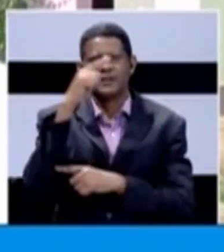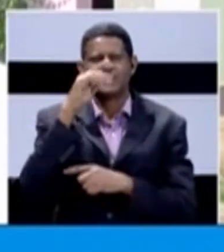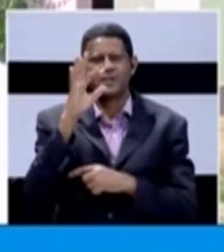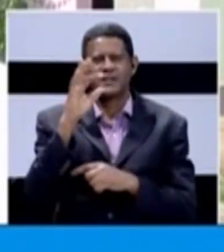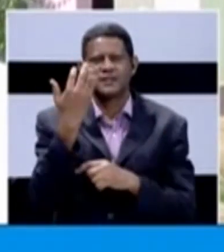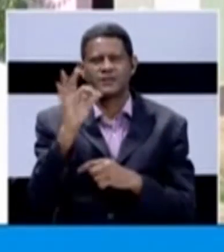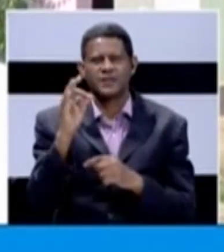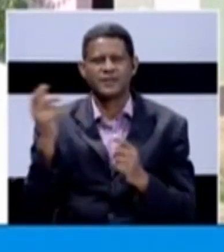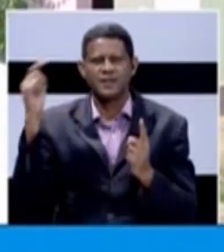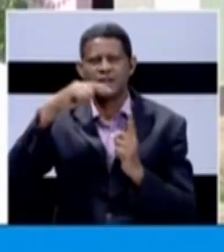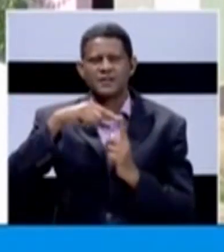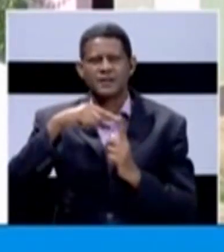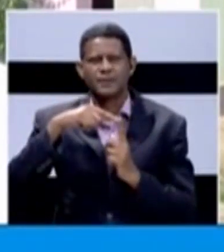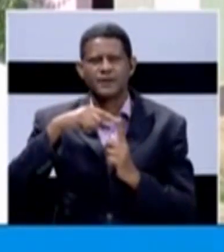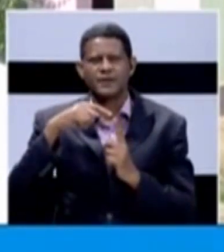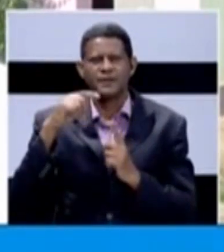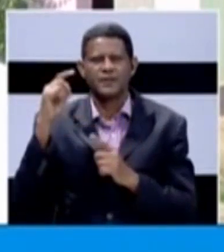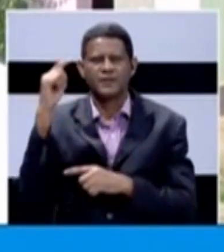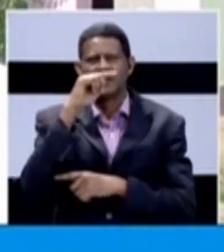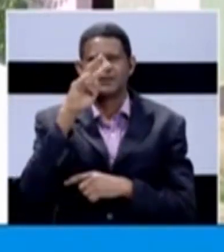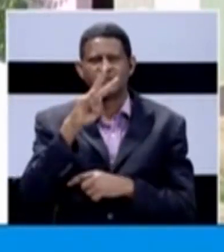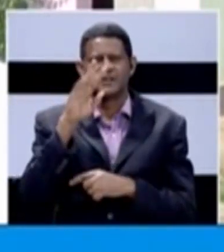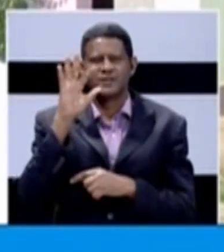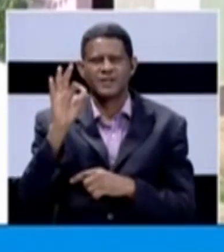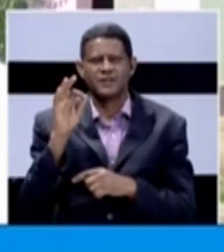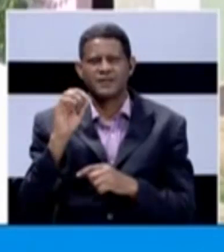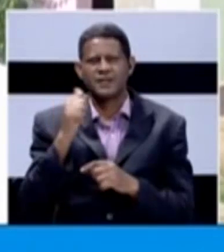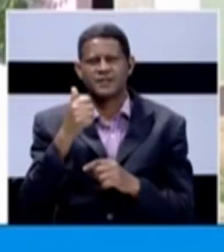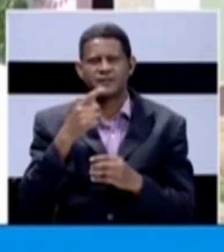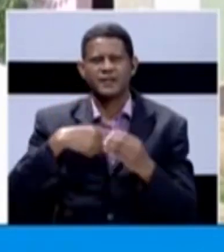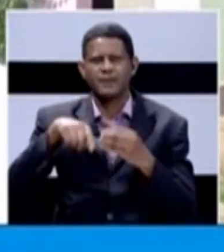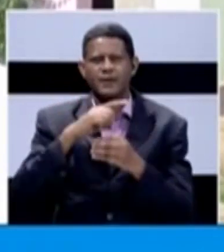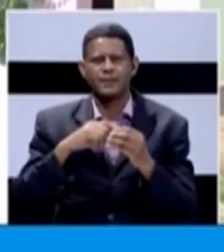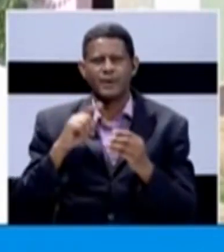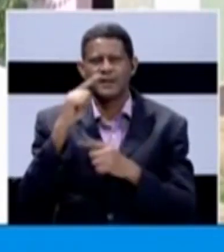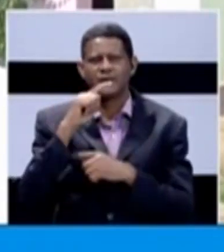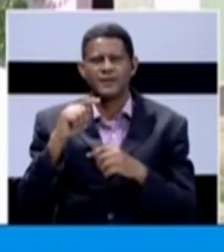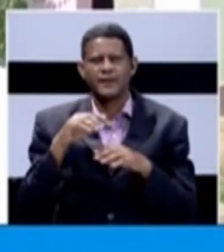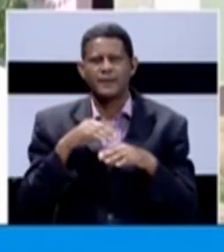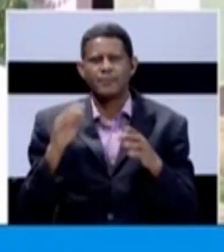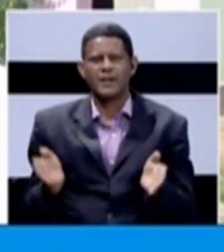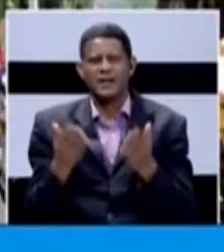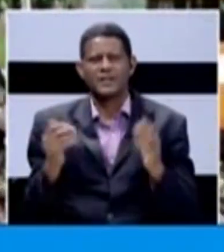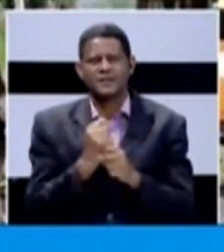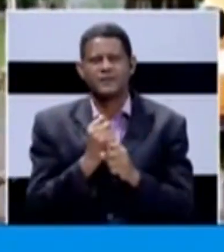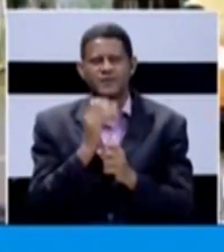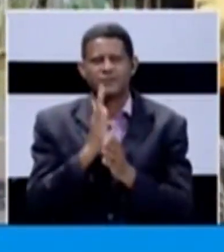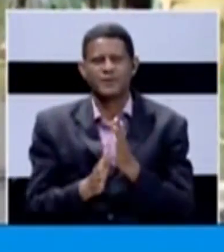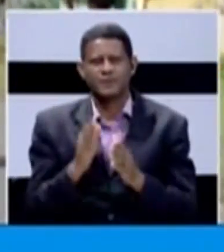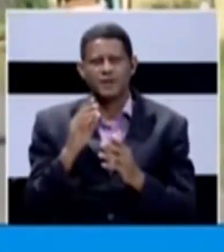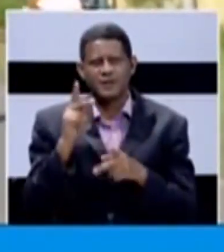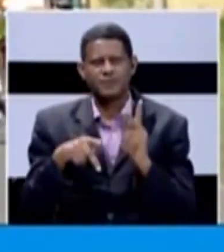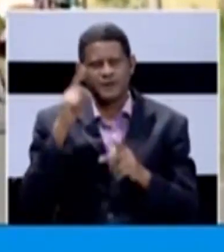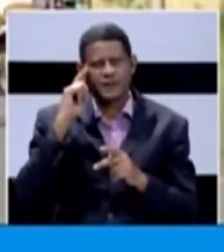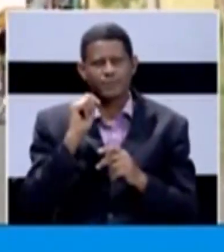እስካብ ዕለት 29 ያው ከባቢ 10 መዓልቲ ናይ ምልዓል ስራሕት ሰሪሕና ኢና። ህዝቢ ትግራይ መሰል